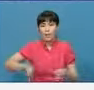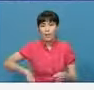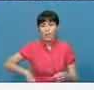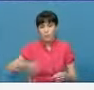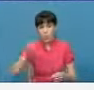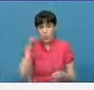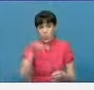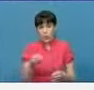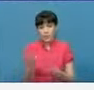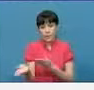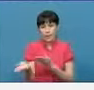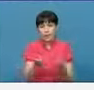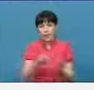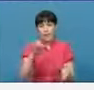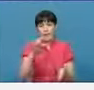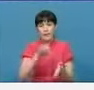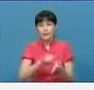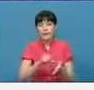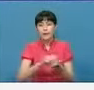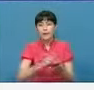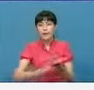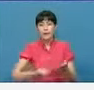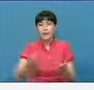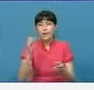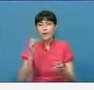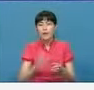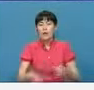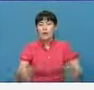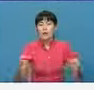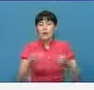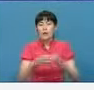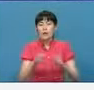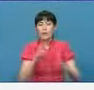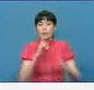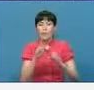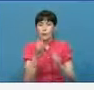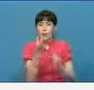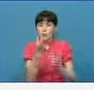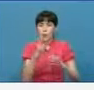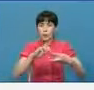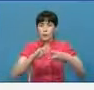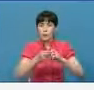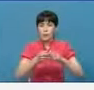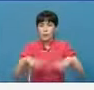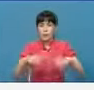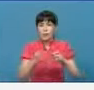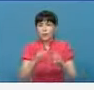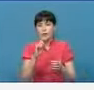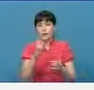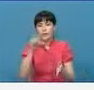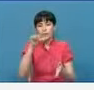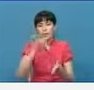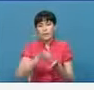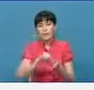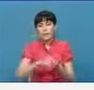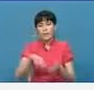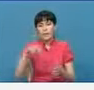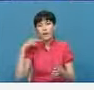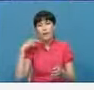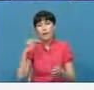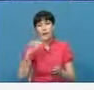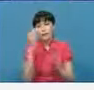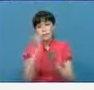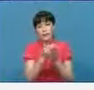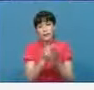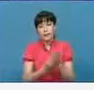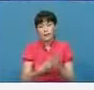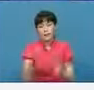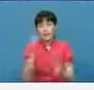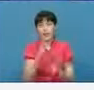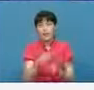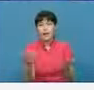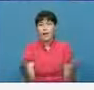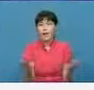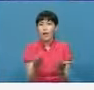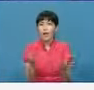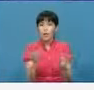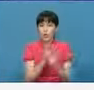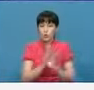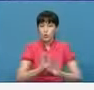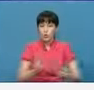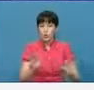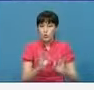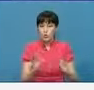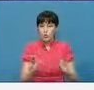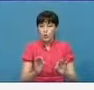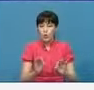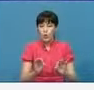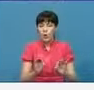осында. Аймақтық журналистер форумында 3 мәселе көтерілді. Әуелі қатысушылар президент саясатын халыққа қайтсек түсінікті,